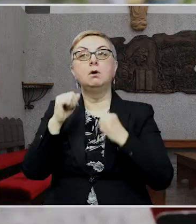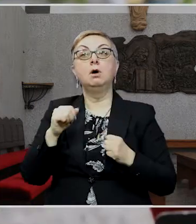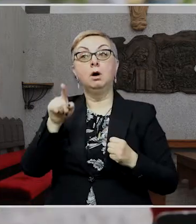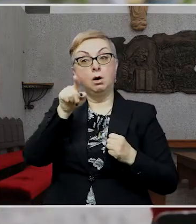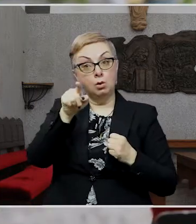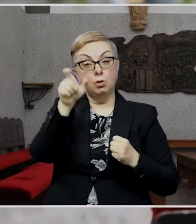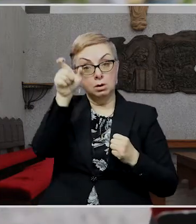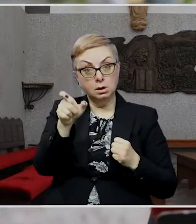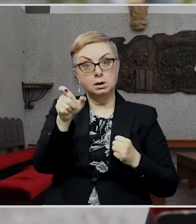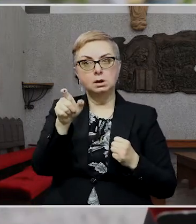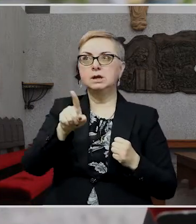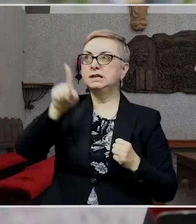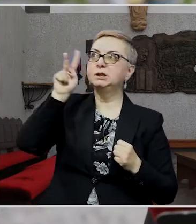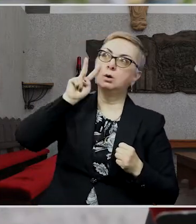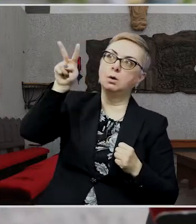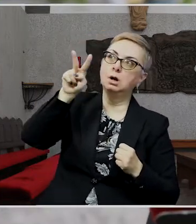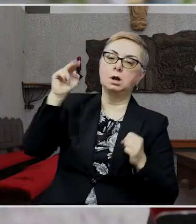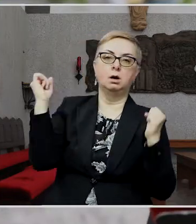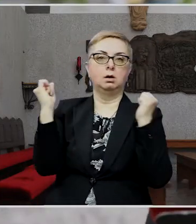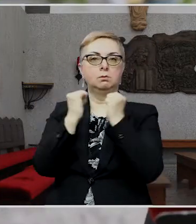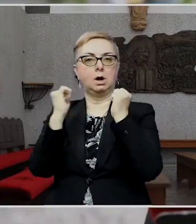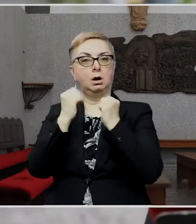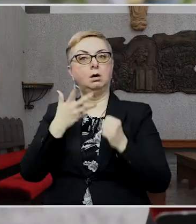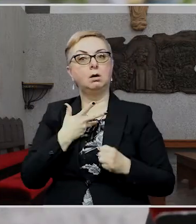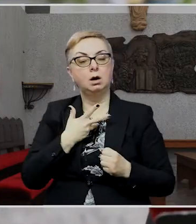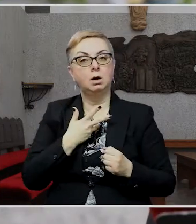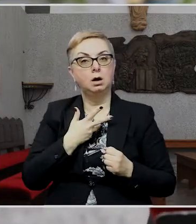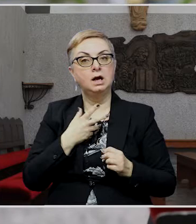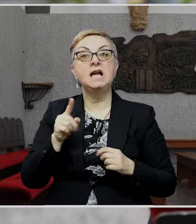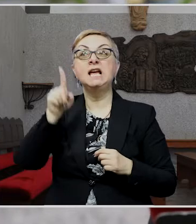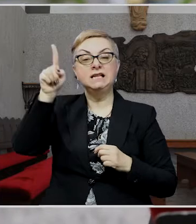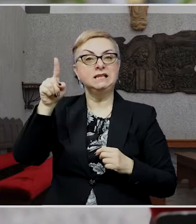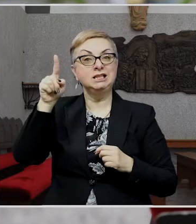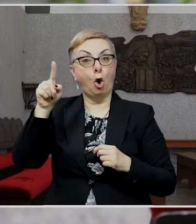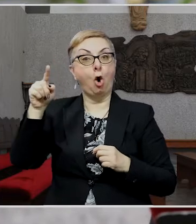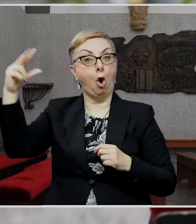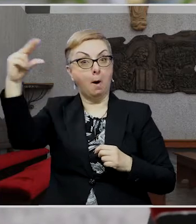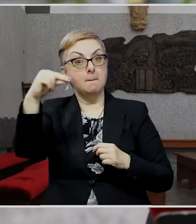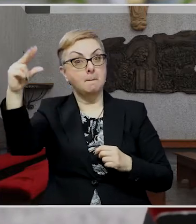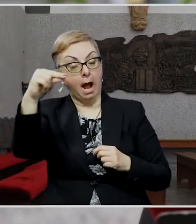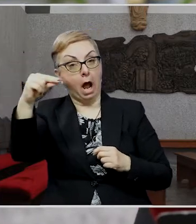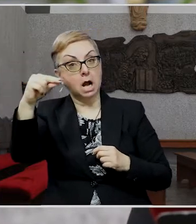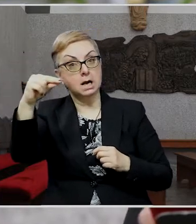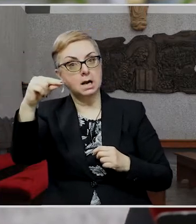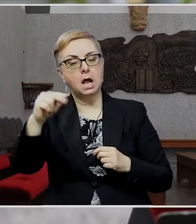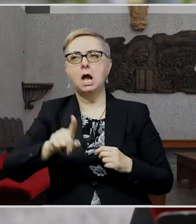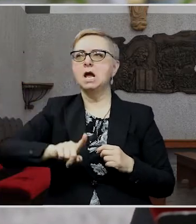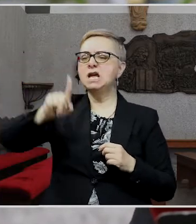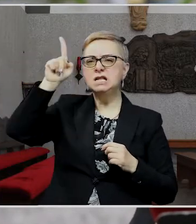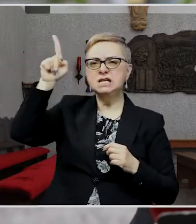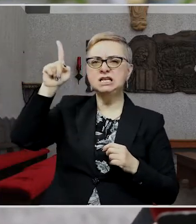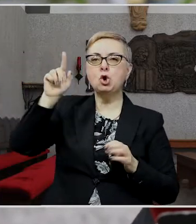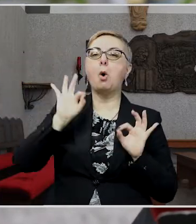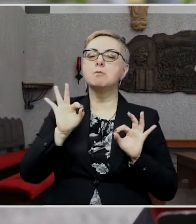paura di guardare verso dio a dio che parla a dio che lo